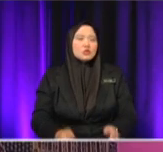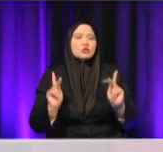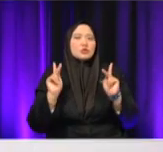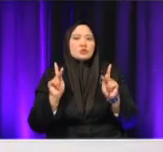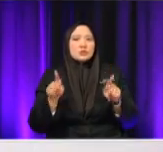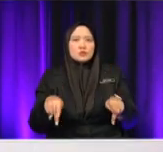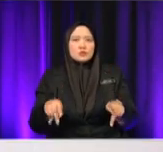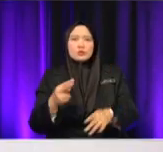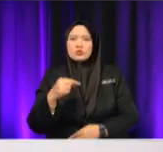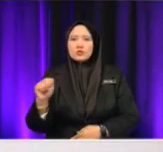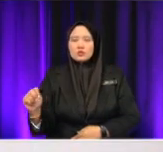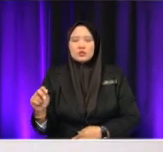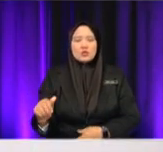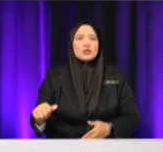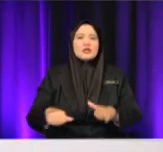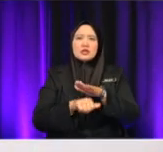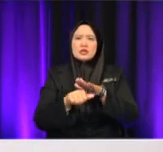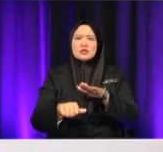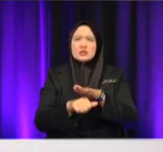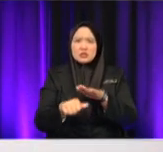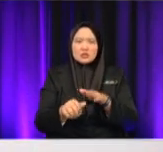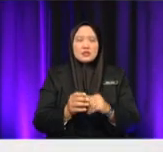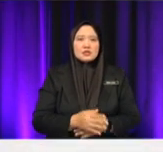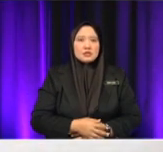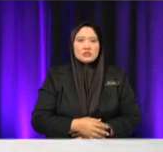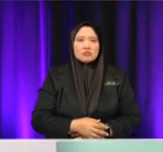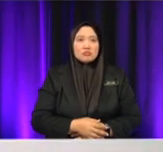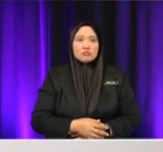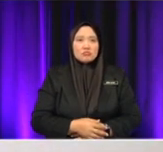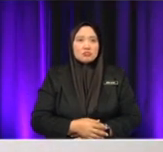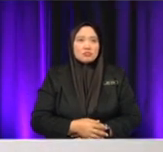dimasukkan dengan keperluan asas dari aspek material